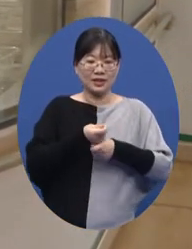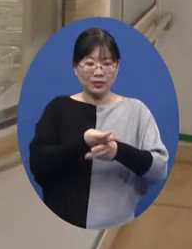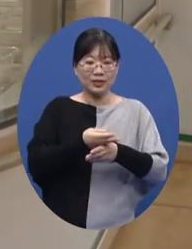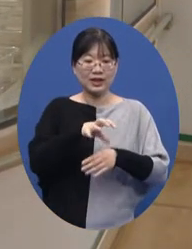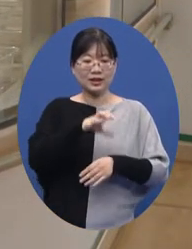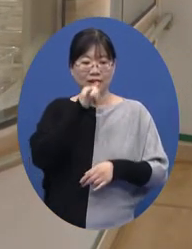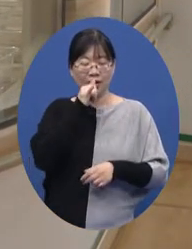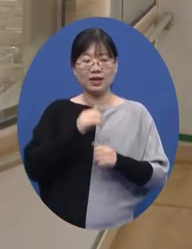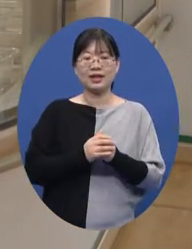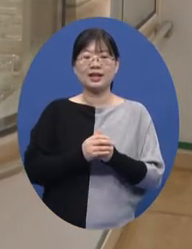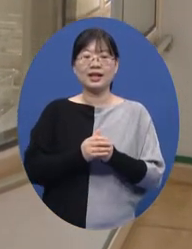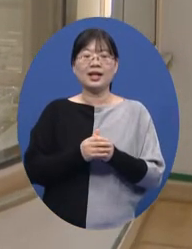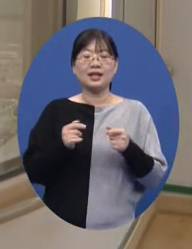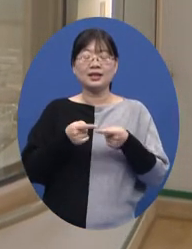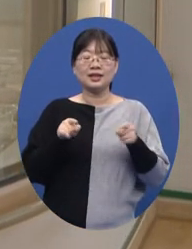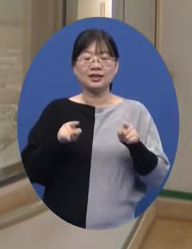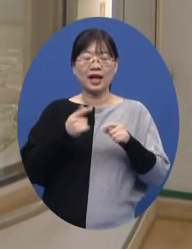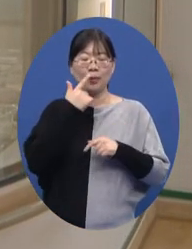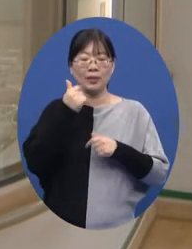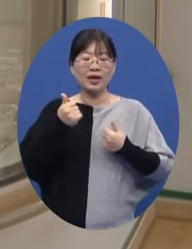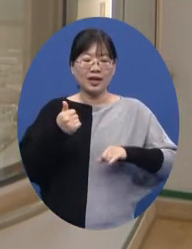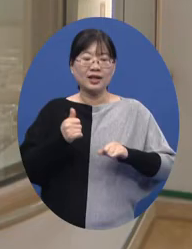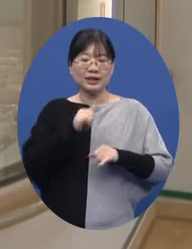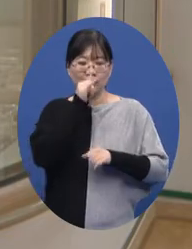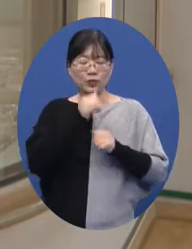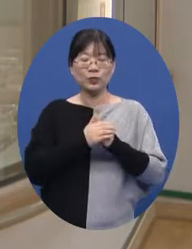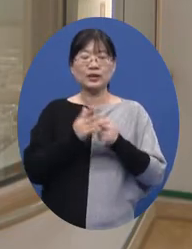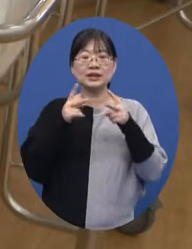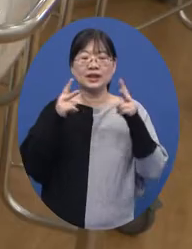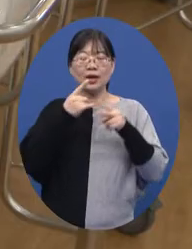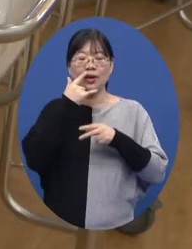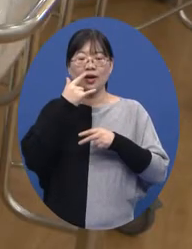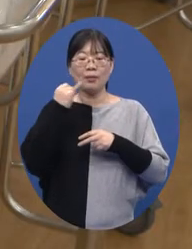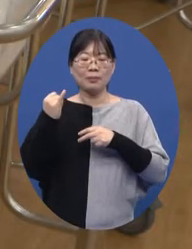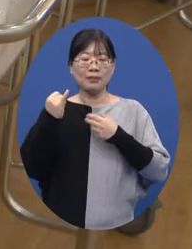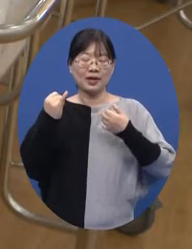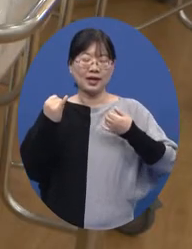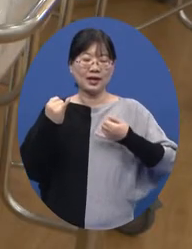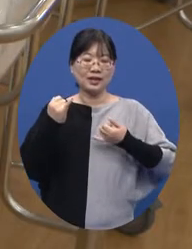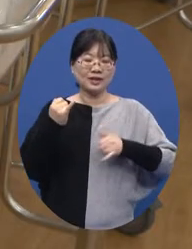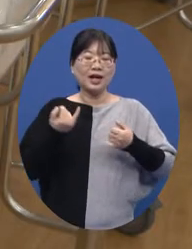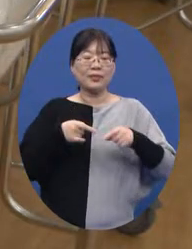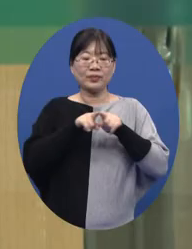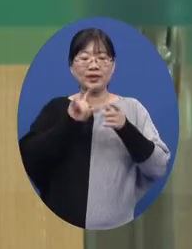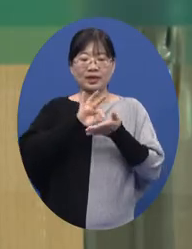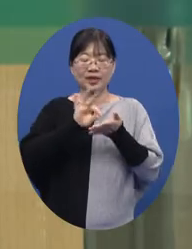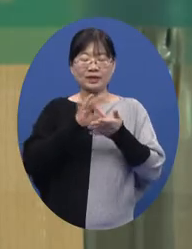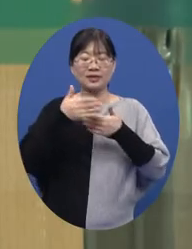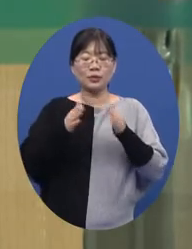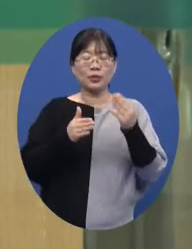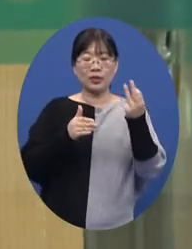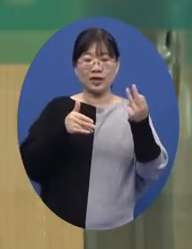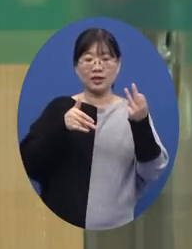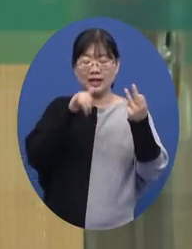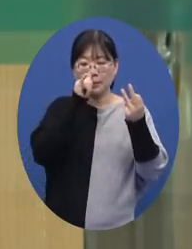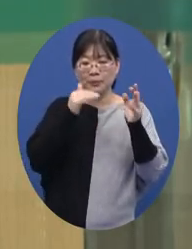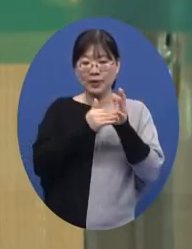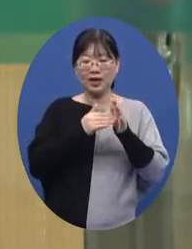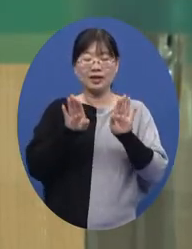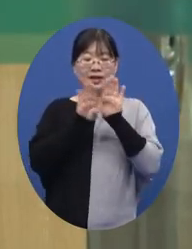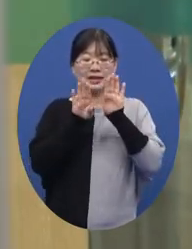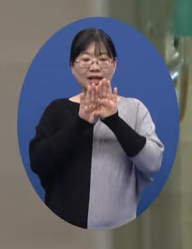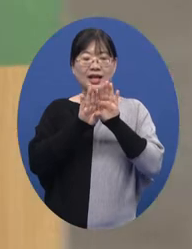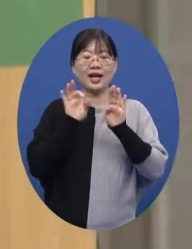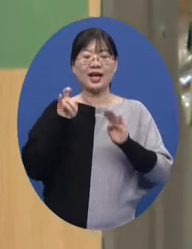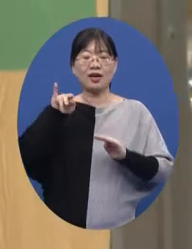1층에는 모자 건강 증진실, 2층에는 산모와 신생아가 함께 쓰는 산모실 13개를 갖췄습니다. 2층 출입구엔 에어